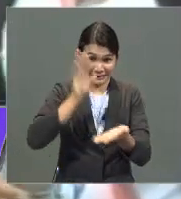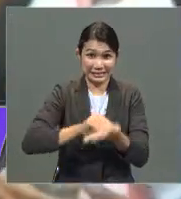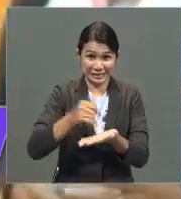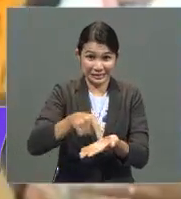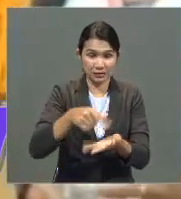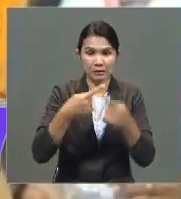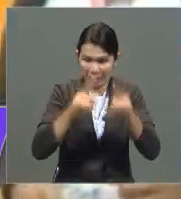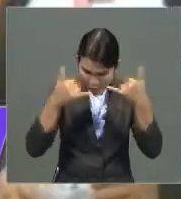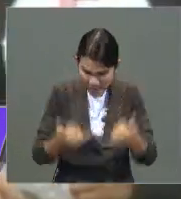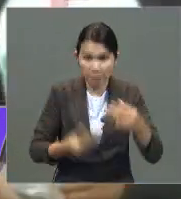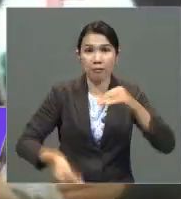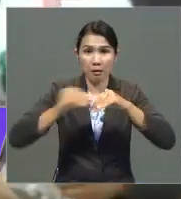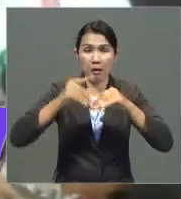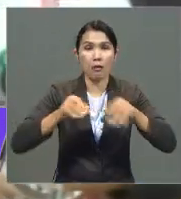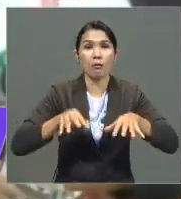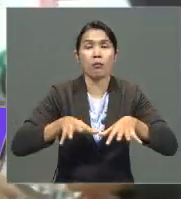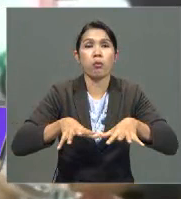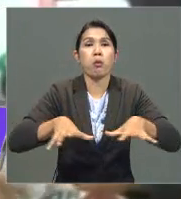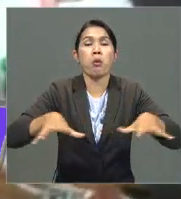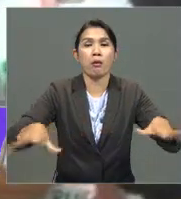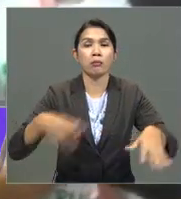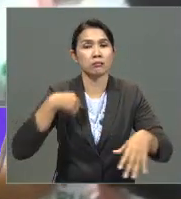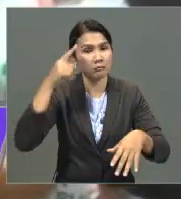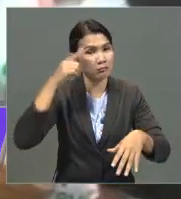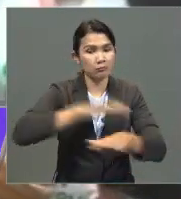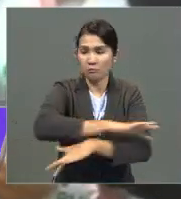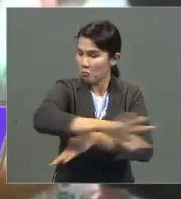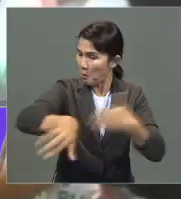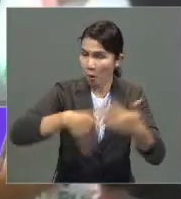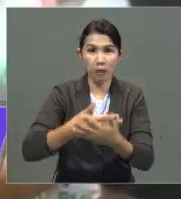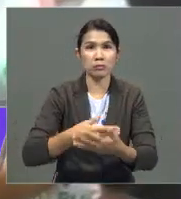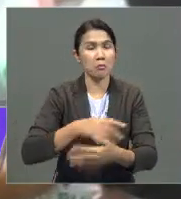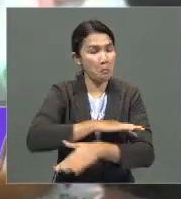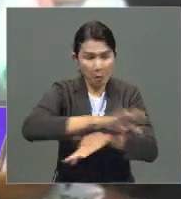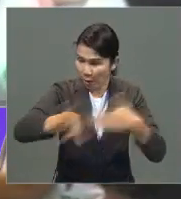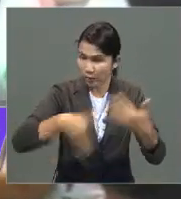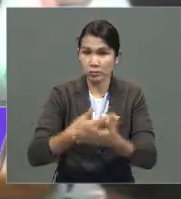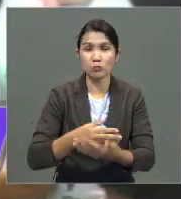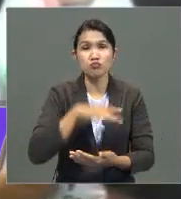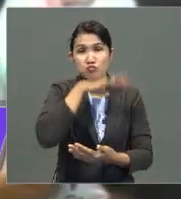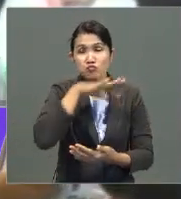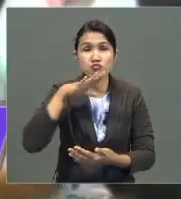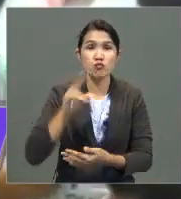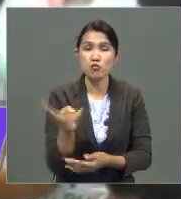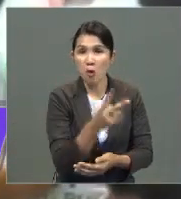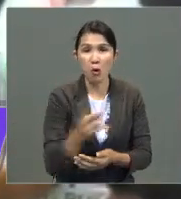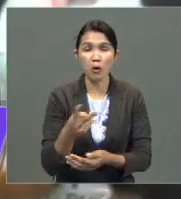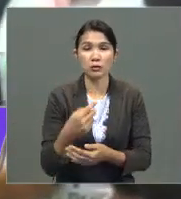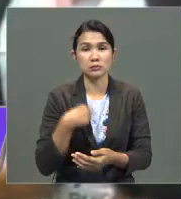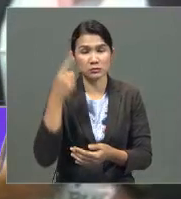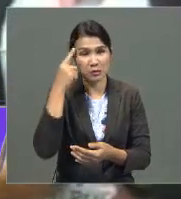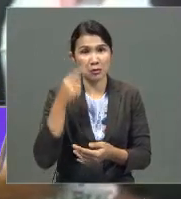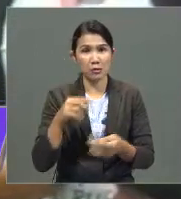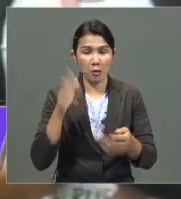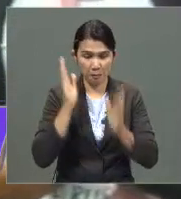แต่วันนี้แผ่กว้างไปขยายวงกว้างไปน่าจะทุกหมู่ในทั้งหมู่นะฮะทั้ง 2หมู่แต่ผู้เสียหายกันน่าจะ